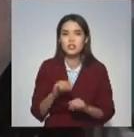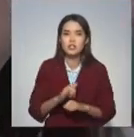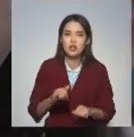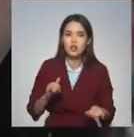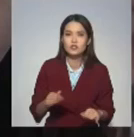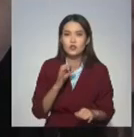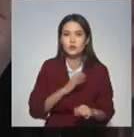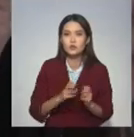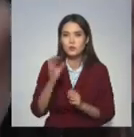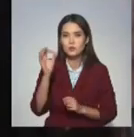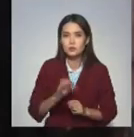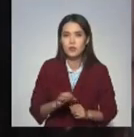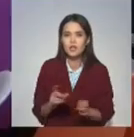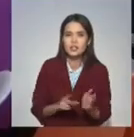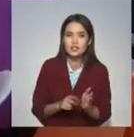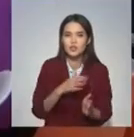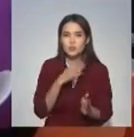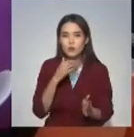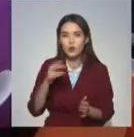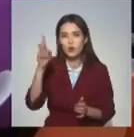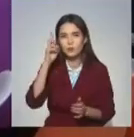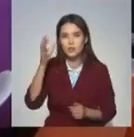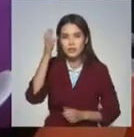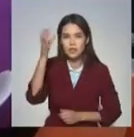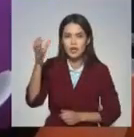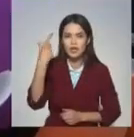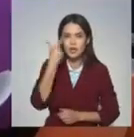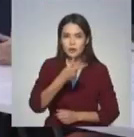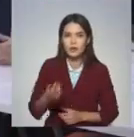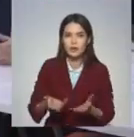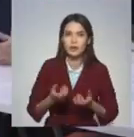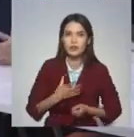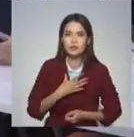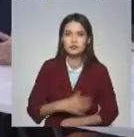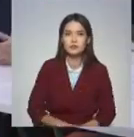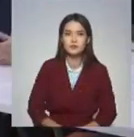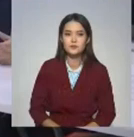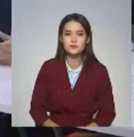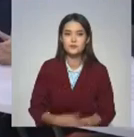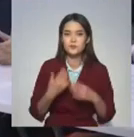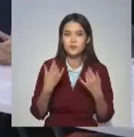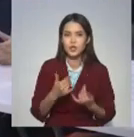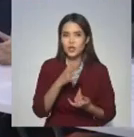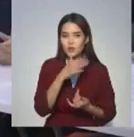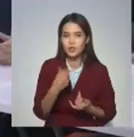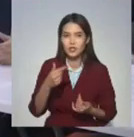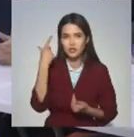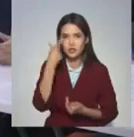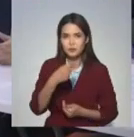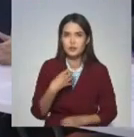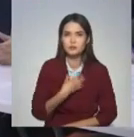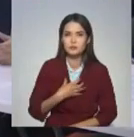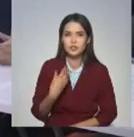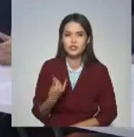берілетін пайызы төмен несиелер мен мемлекеттік гранттар туралы ақпараттар алды. Өте жақсы ақпараттар берді.